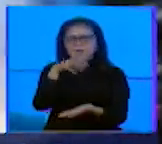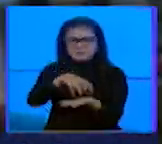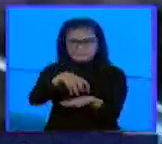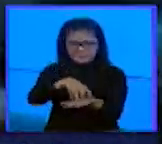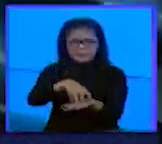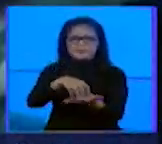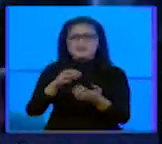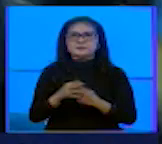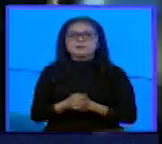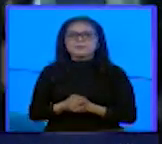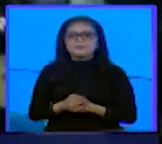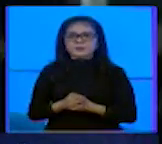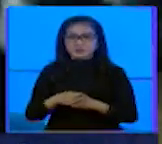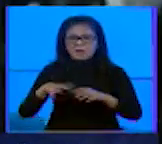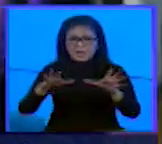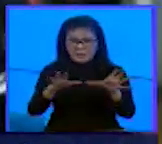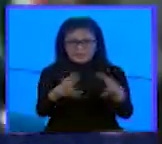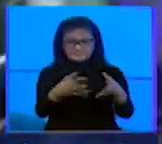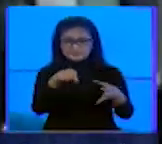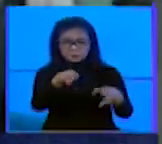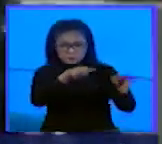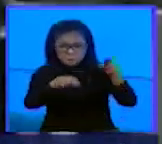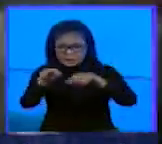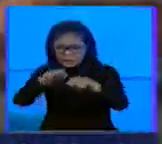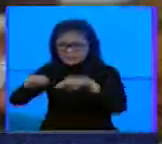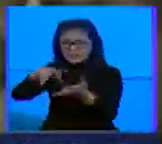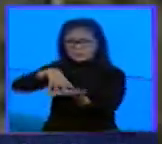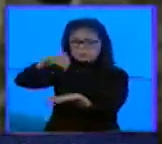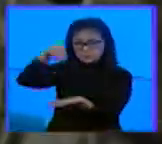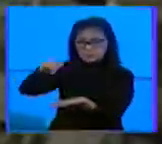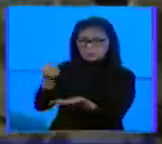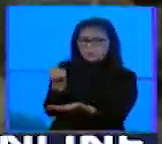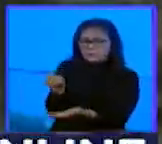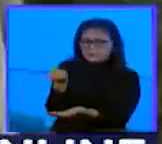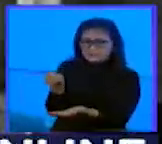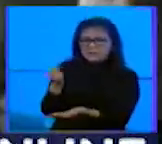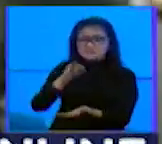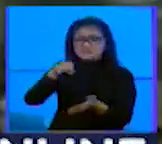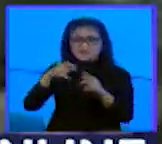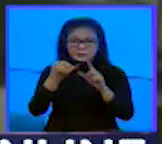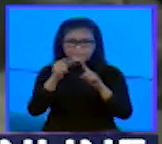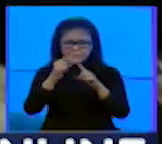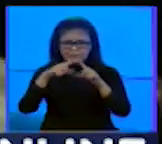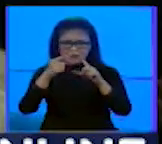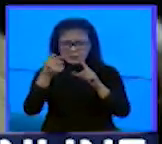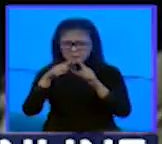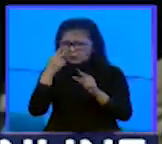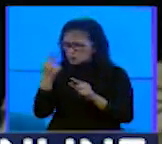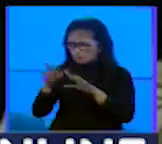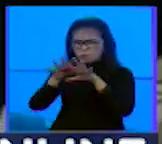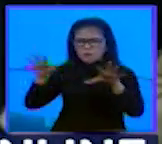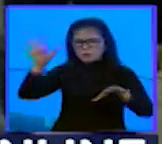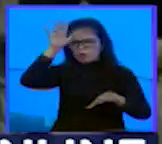Aparat keamanan menggelar razia protokol kesehatan di pusat keramaian di Jepara, Jawa Tengah. Pada pandemi COVID-19, puluhan pemuda kedapatan berkerumun saat